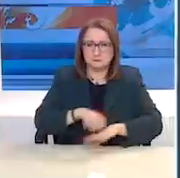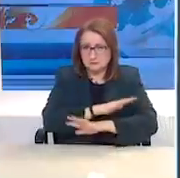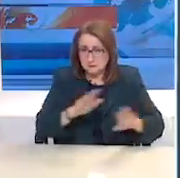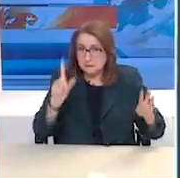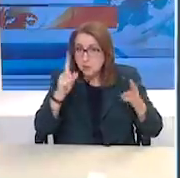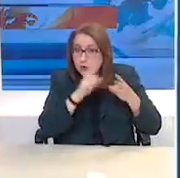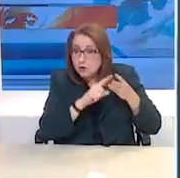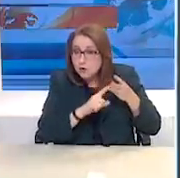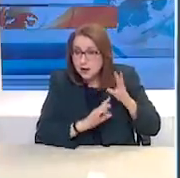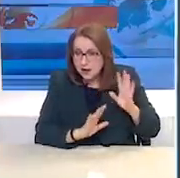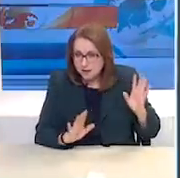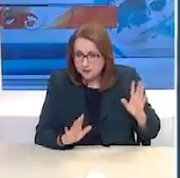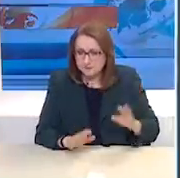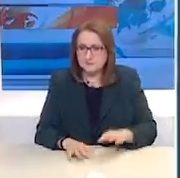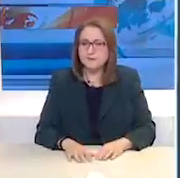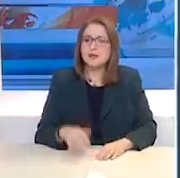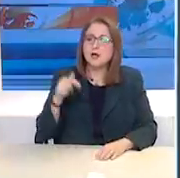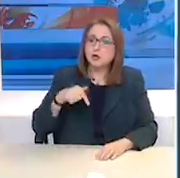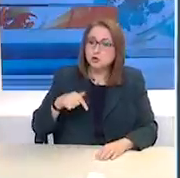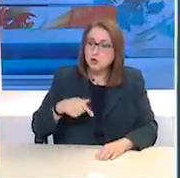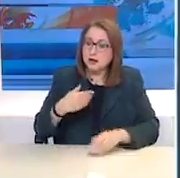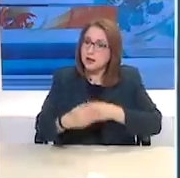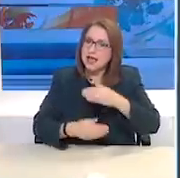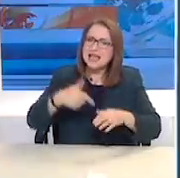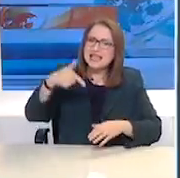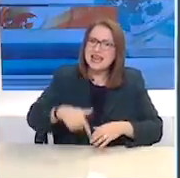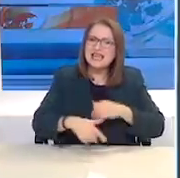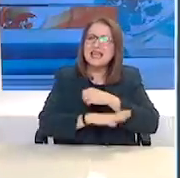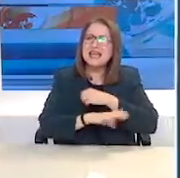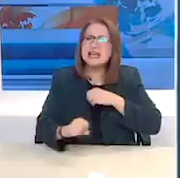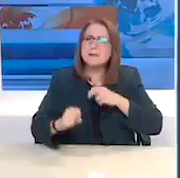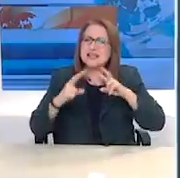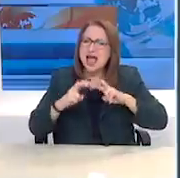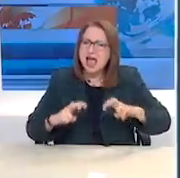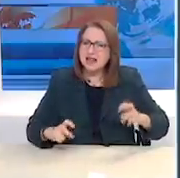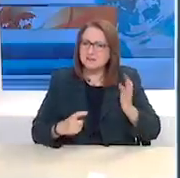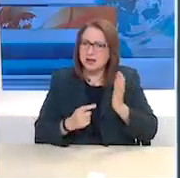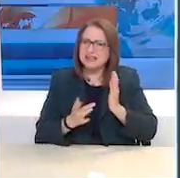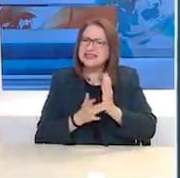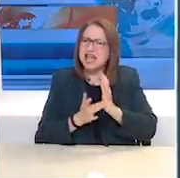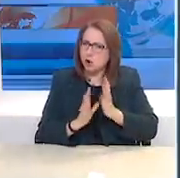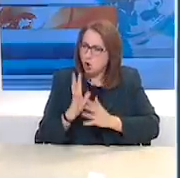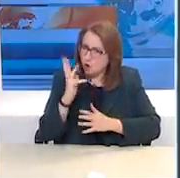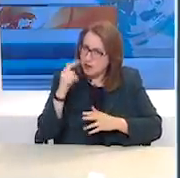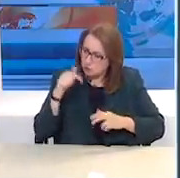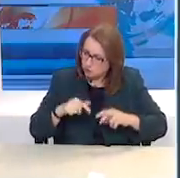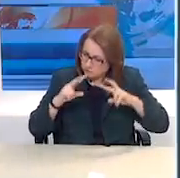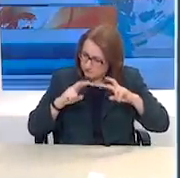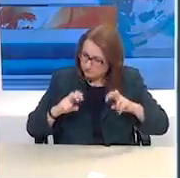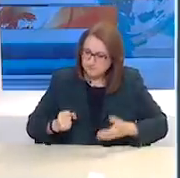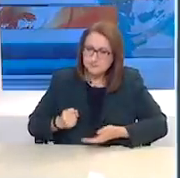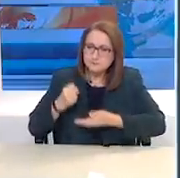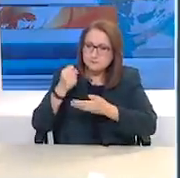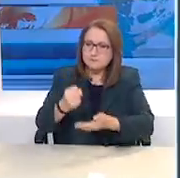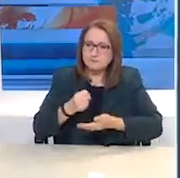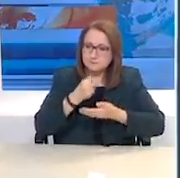Επενδύσεων προχώρησε μέσω της Γενικής Γραμματείας Έρευνας και Τεχνολογίας στη χρηματοδότηση από το Πρόγραμμα Δημοσίων Επενδύσεων Εμβληματικής